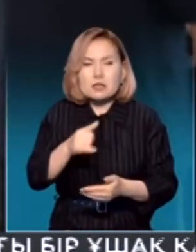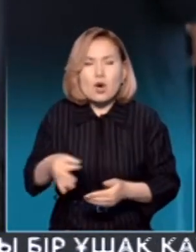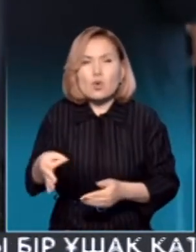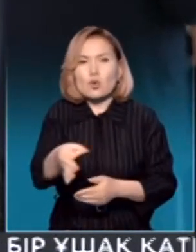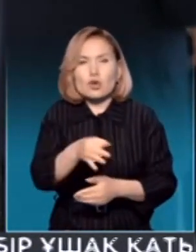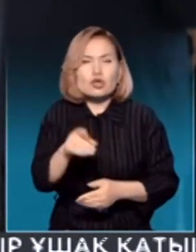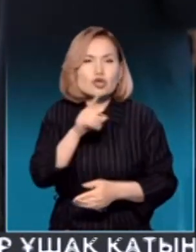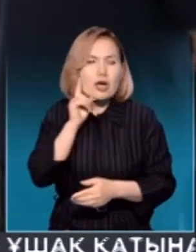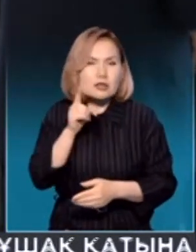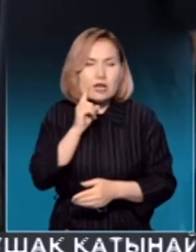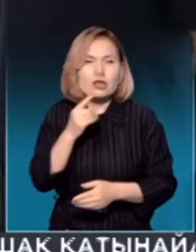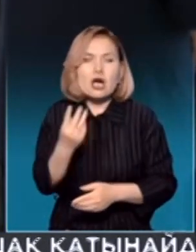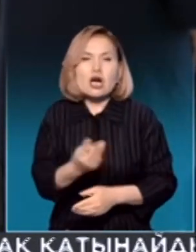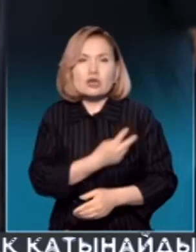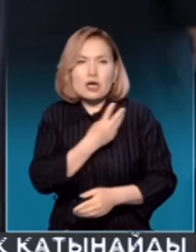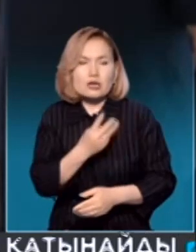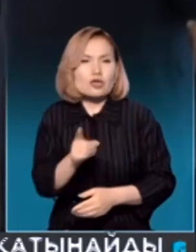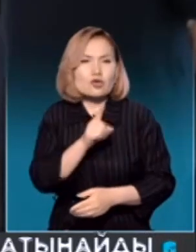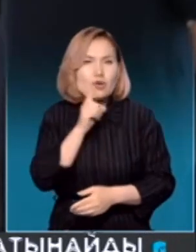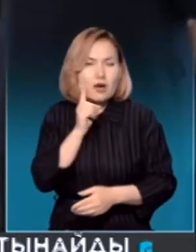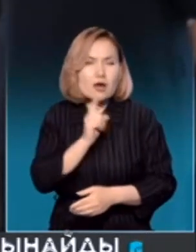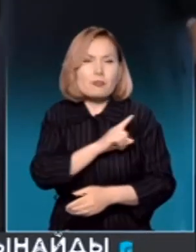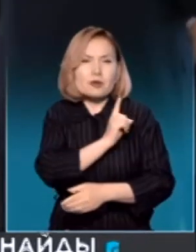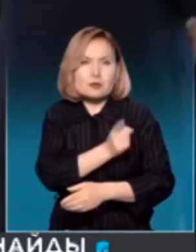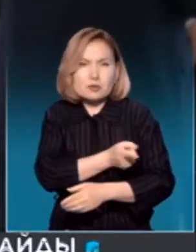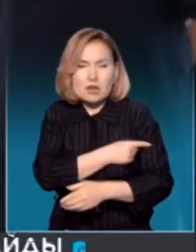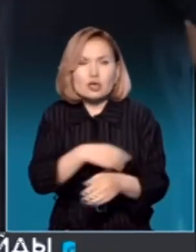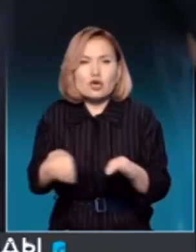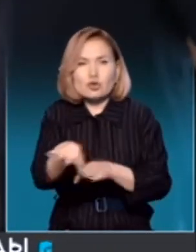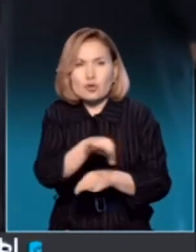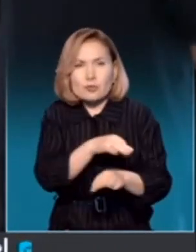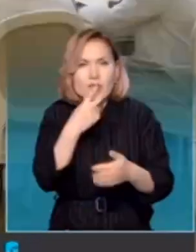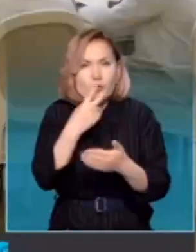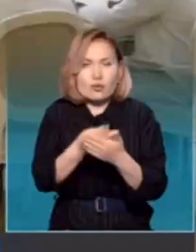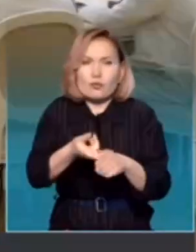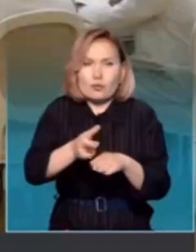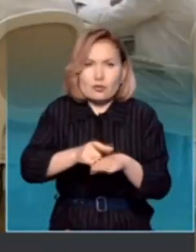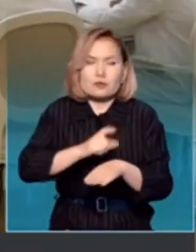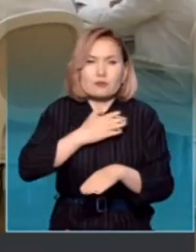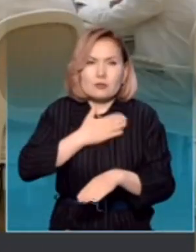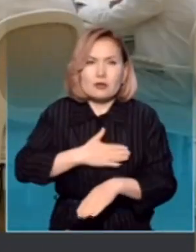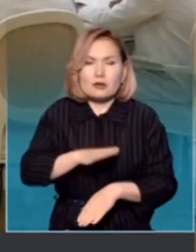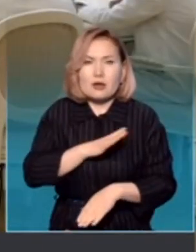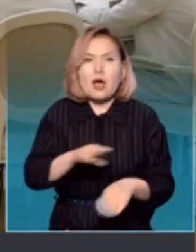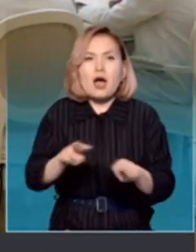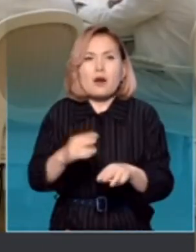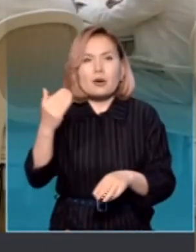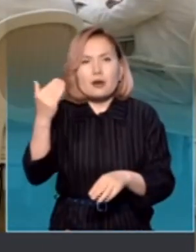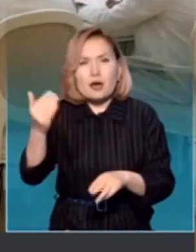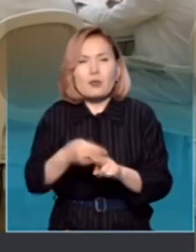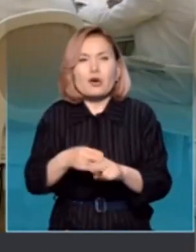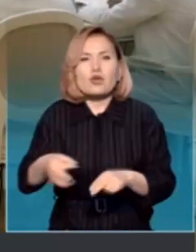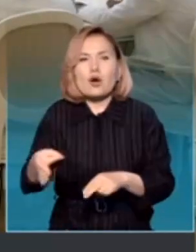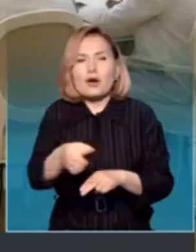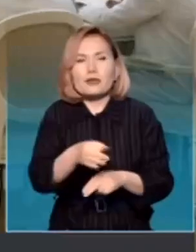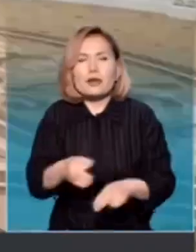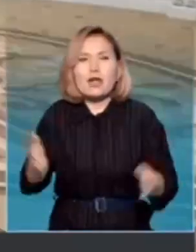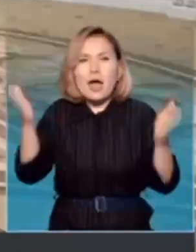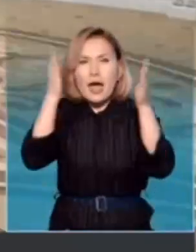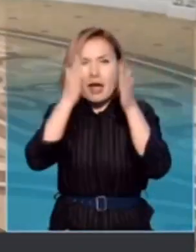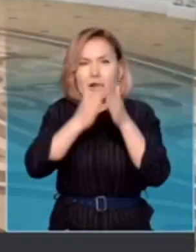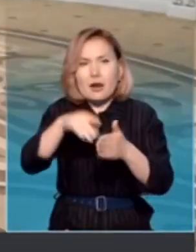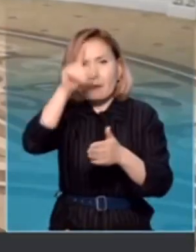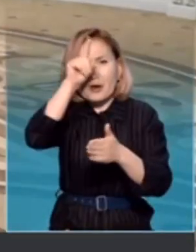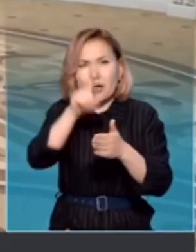осындай жалынды, жігерлі жоспарларын көріп өзімізде қуанып отырмыз. Министр одан бөлек облыстағы имамдар мен